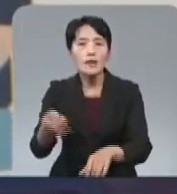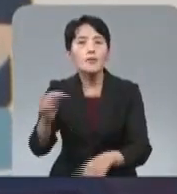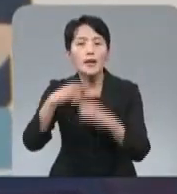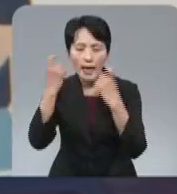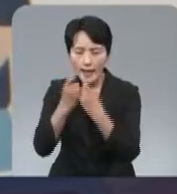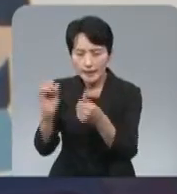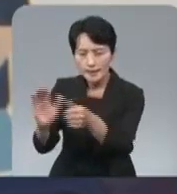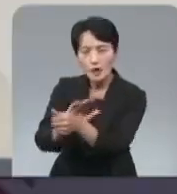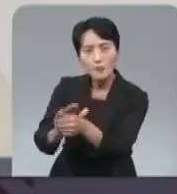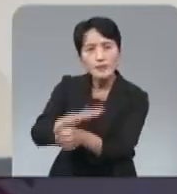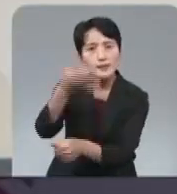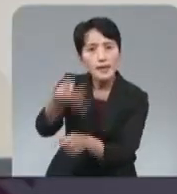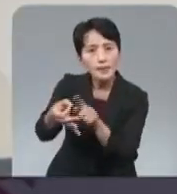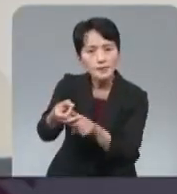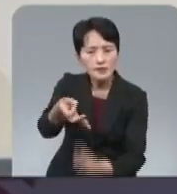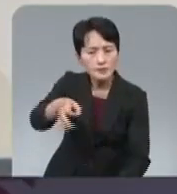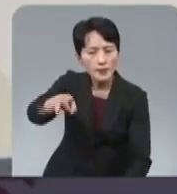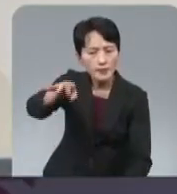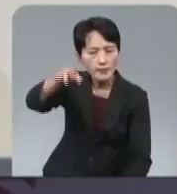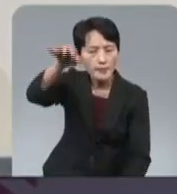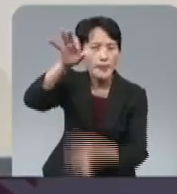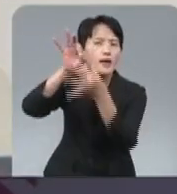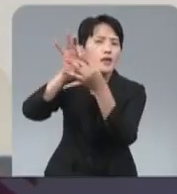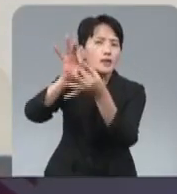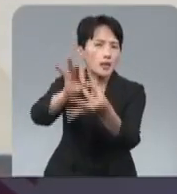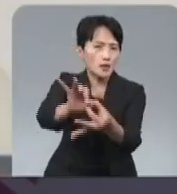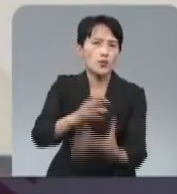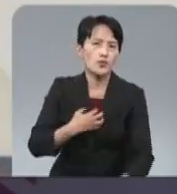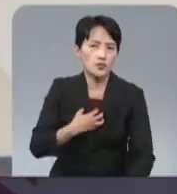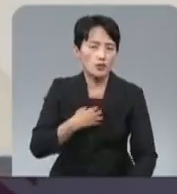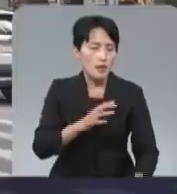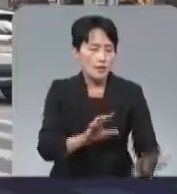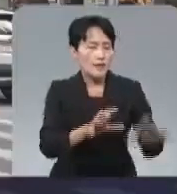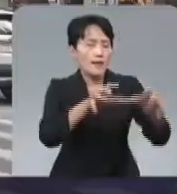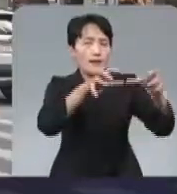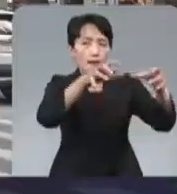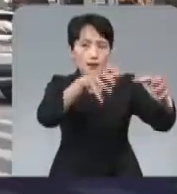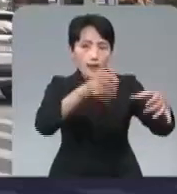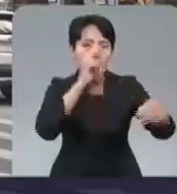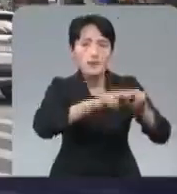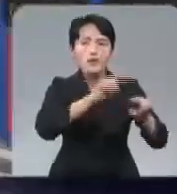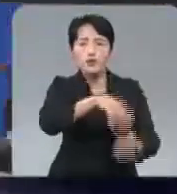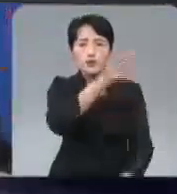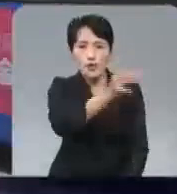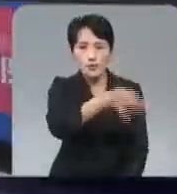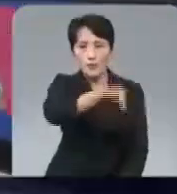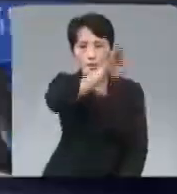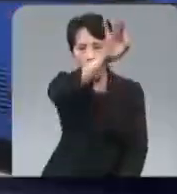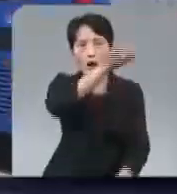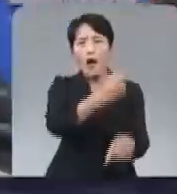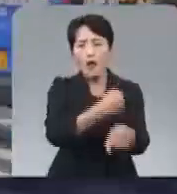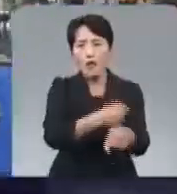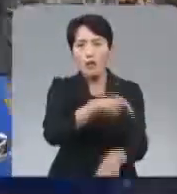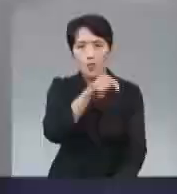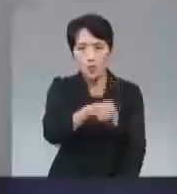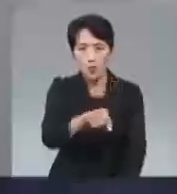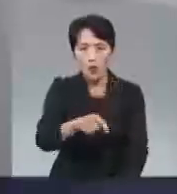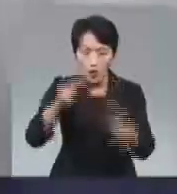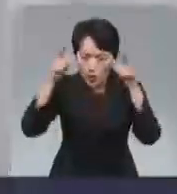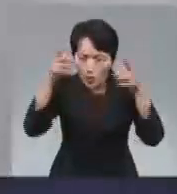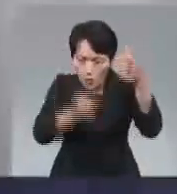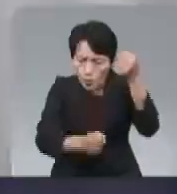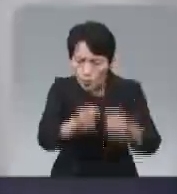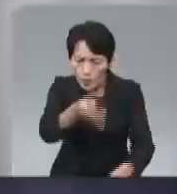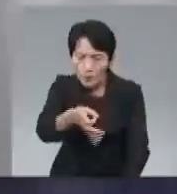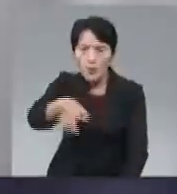du moral des consommateurs s'y ajouteraient la revalorisation des prix du barrel du lait et des prêts d'électricité